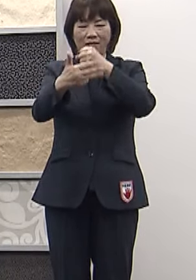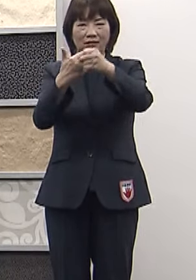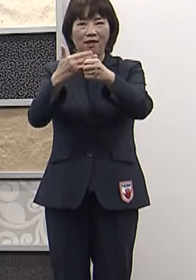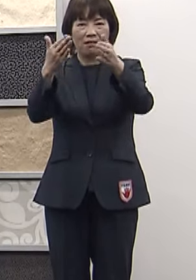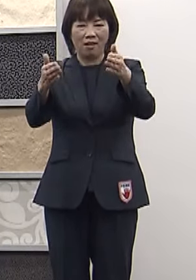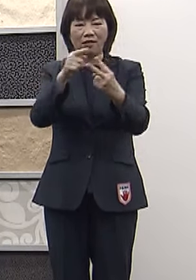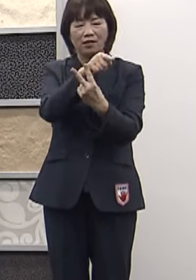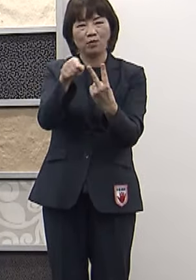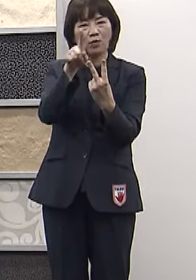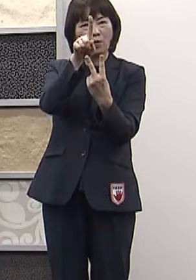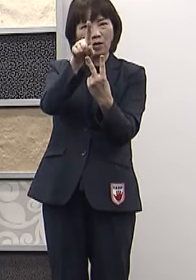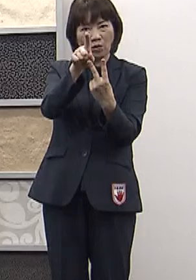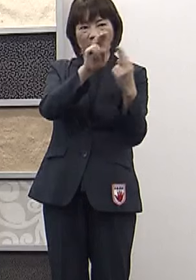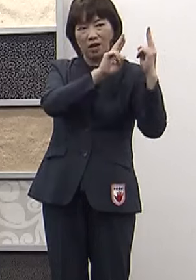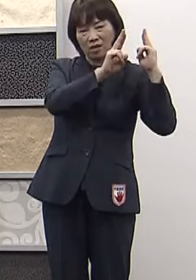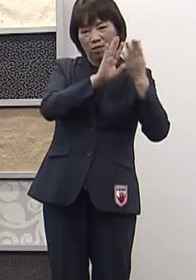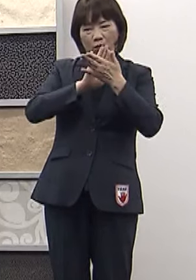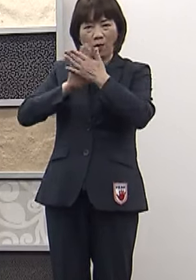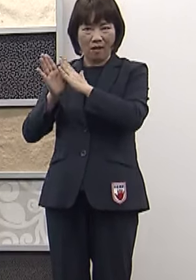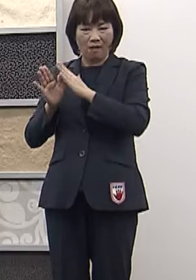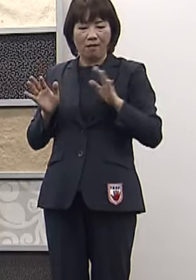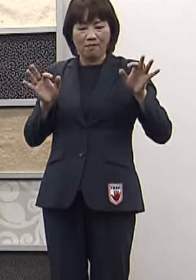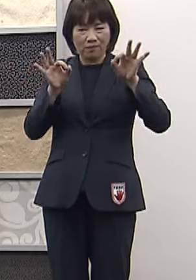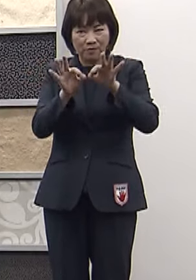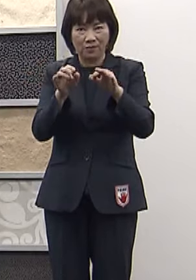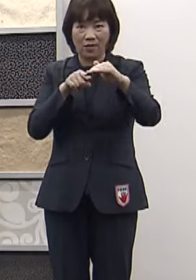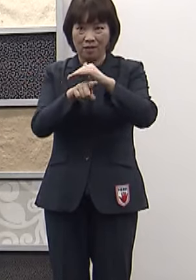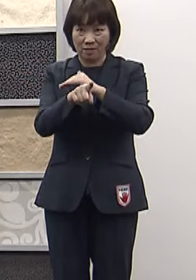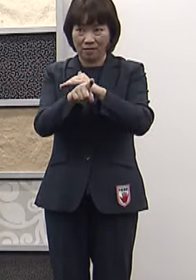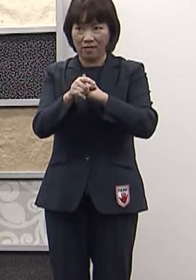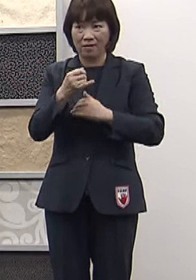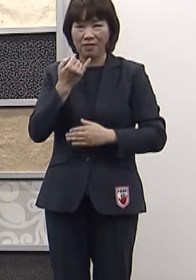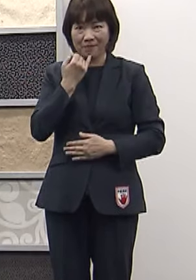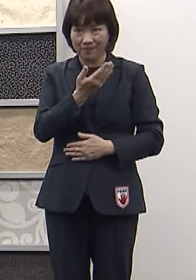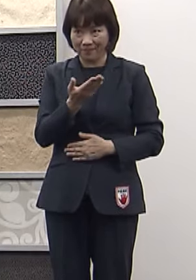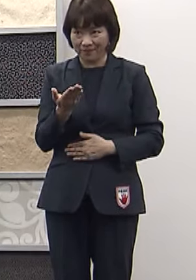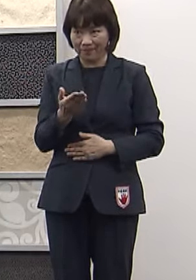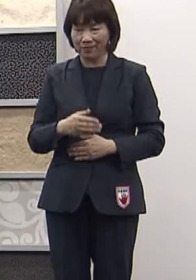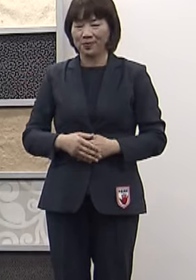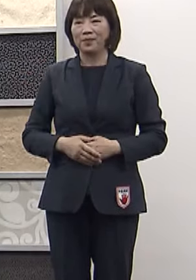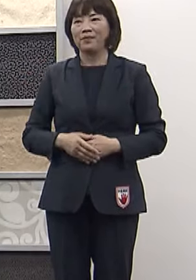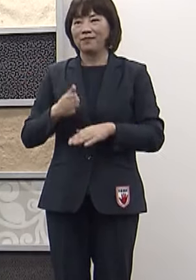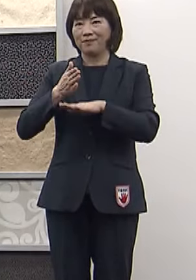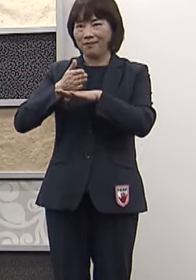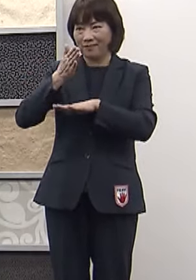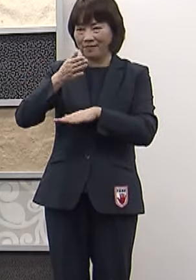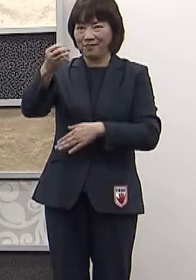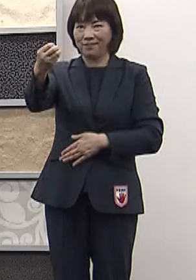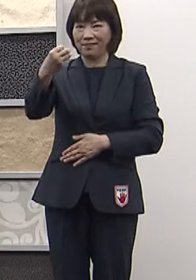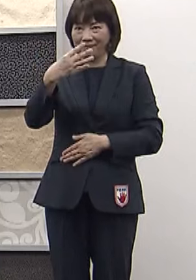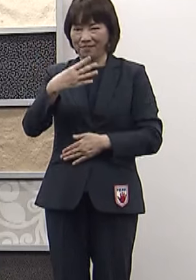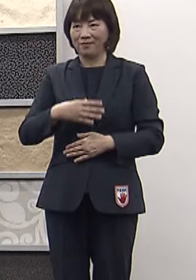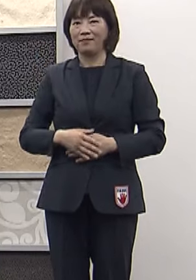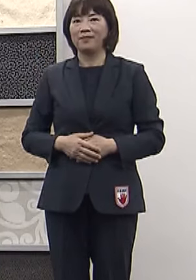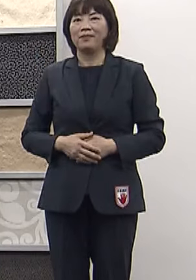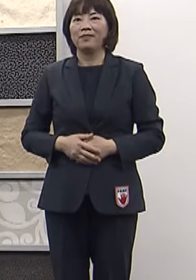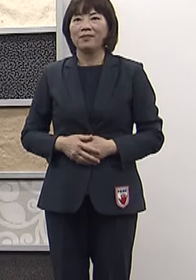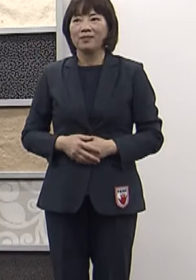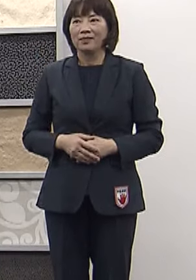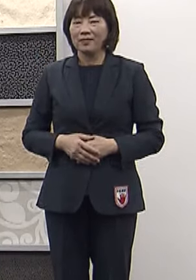度を想定しているものになります。このあたりでよろしいでしょうか。 はい、ありがとうございました。 よろしいでしょ